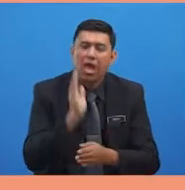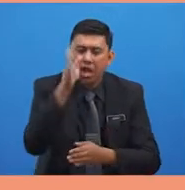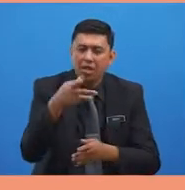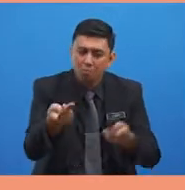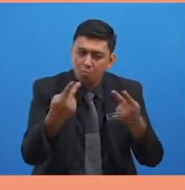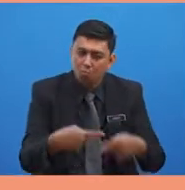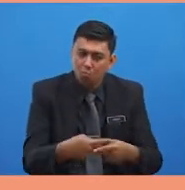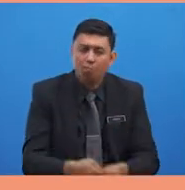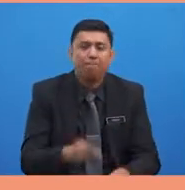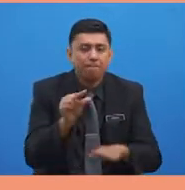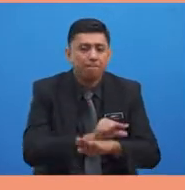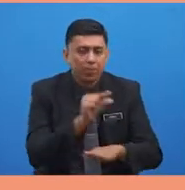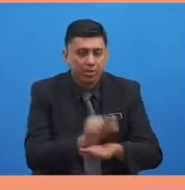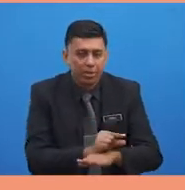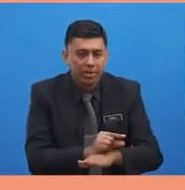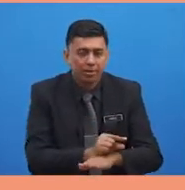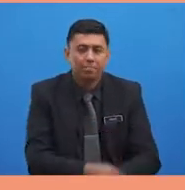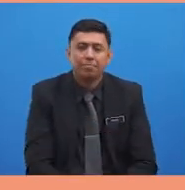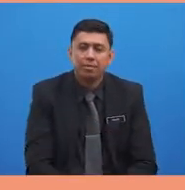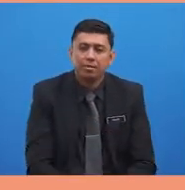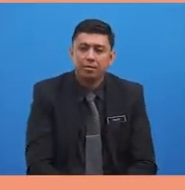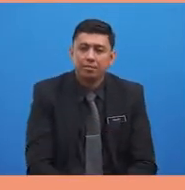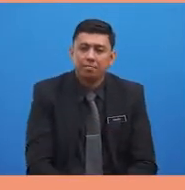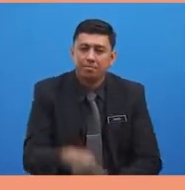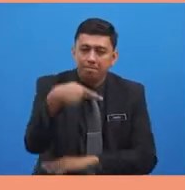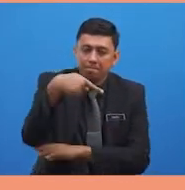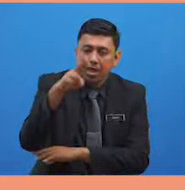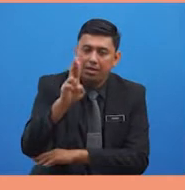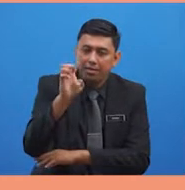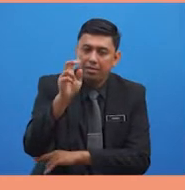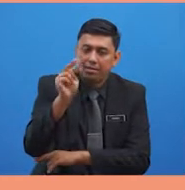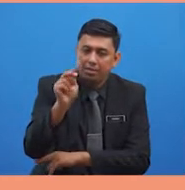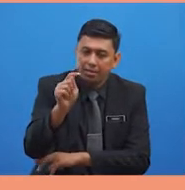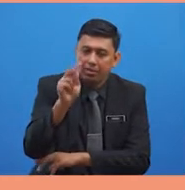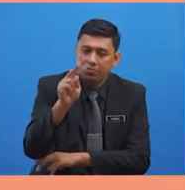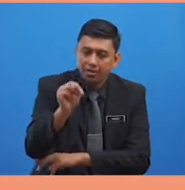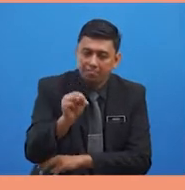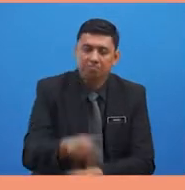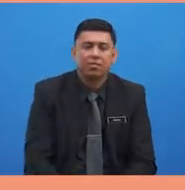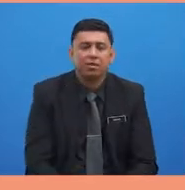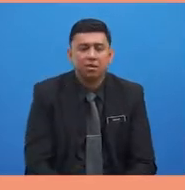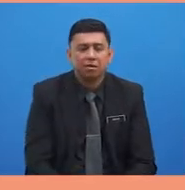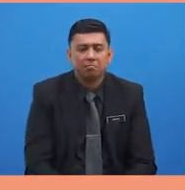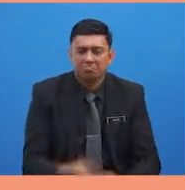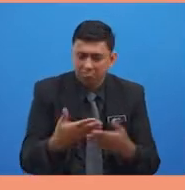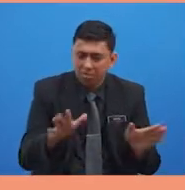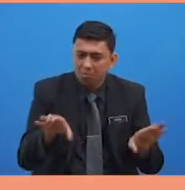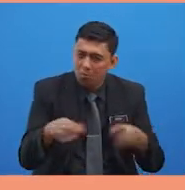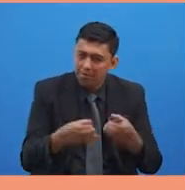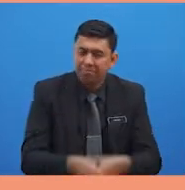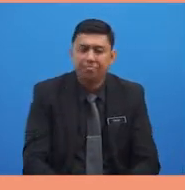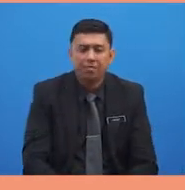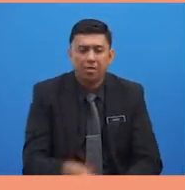dipulangkan menggunakan pernyataan return. Setelah blok function diisytiharkan,